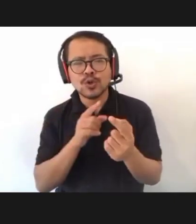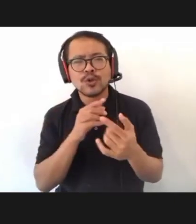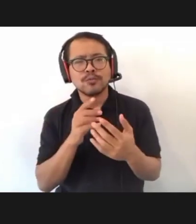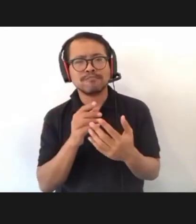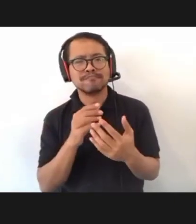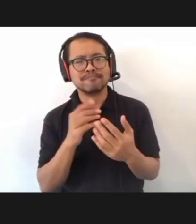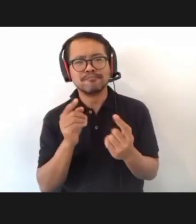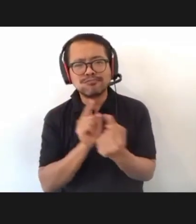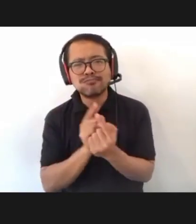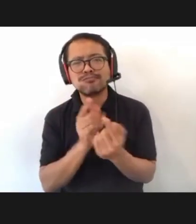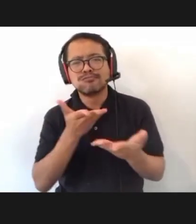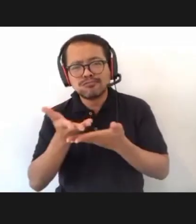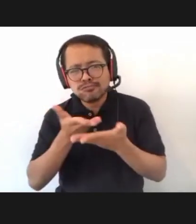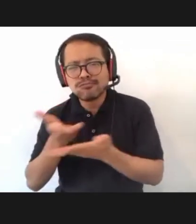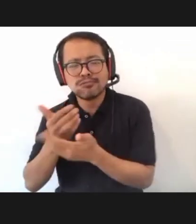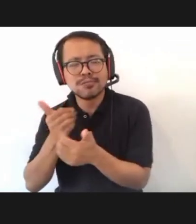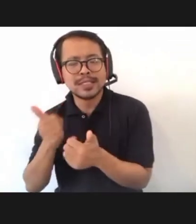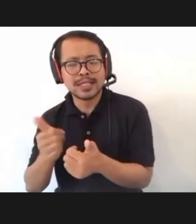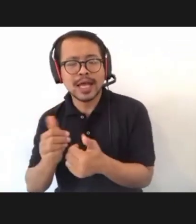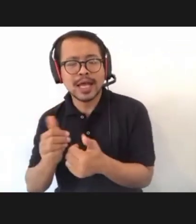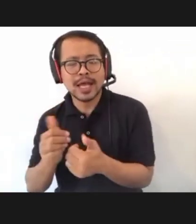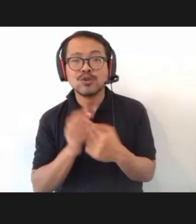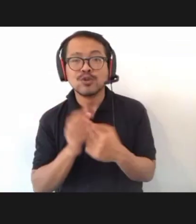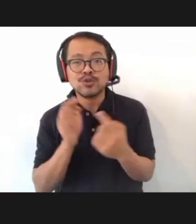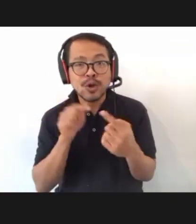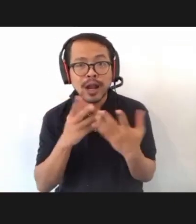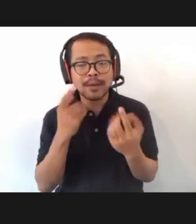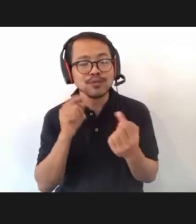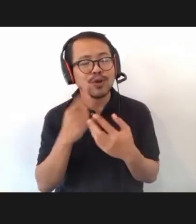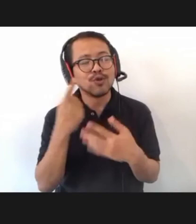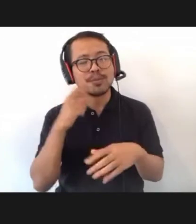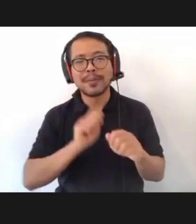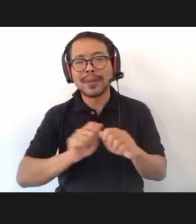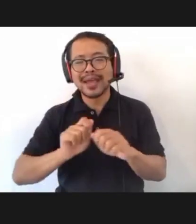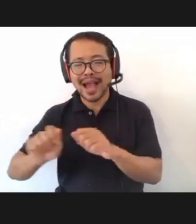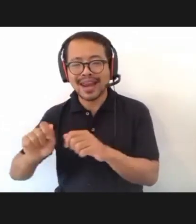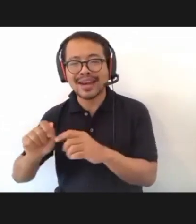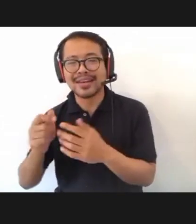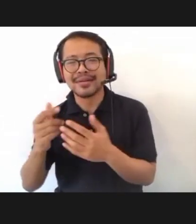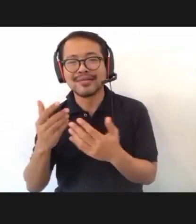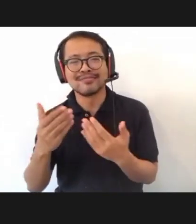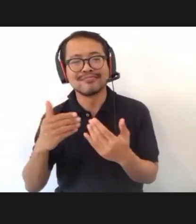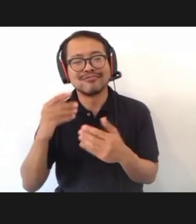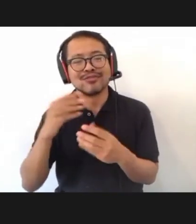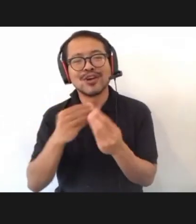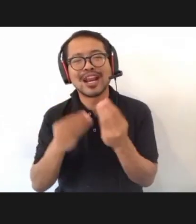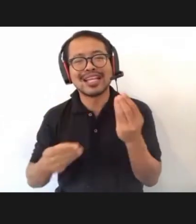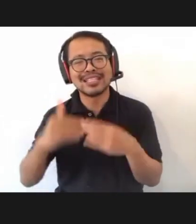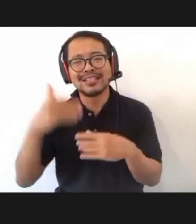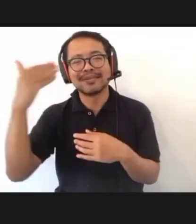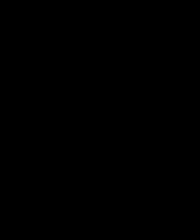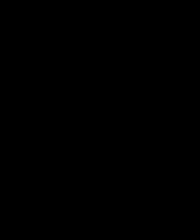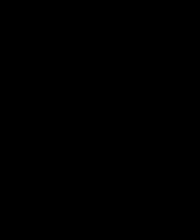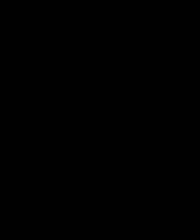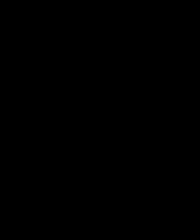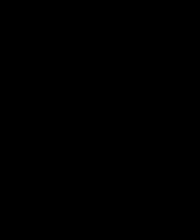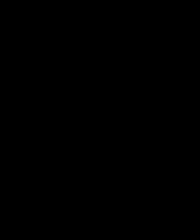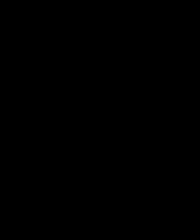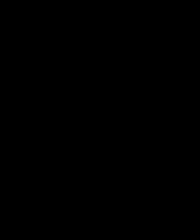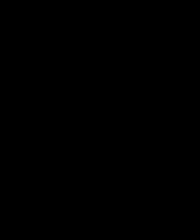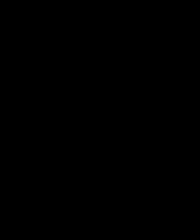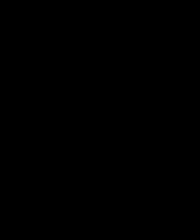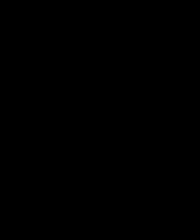untuk kita lakukan perbaikan bagaimana generasi kita mendatang, Bu. Terima kasih.